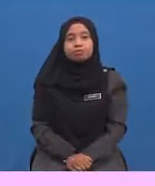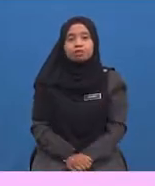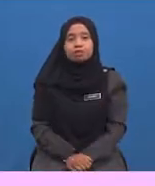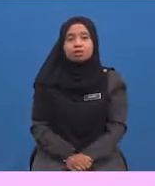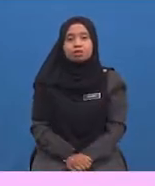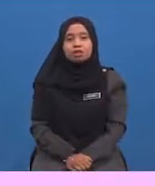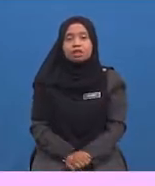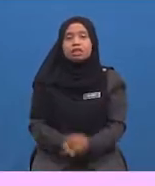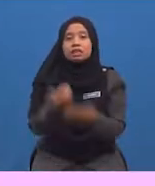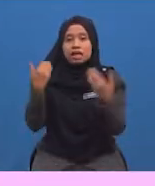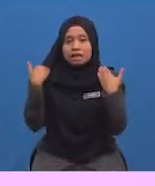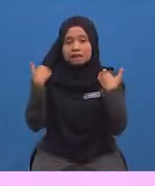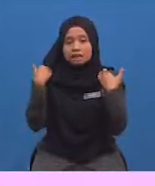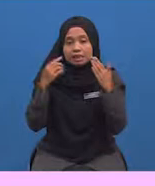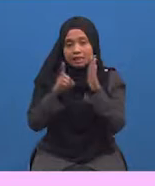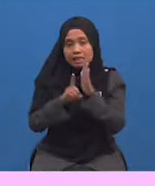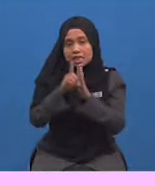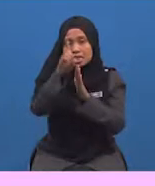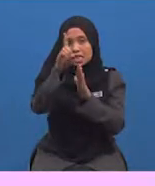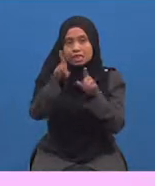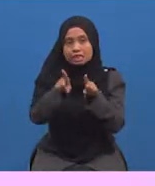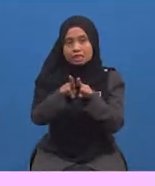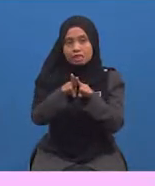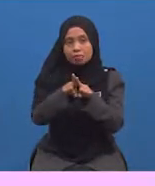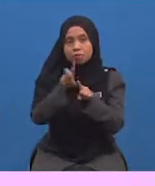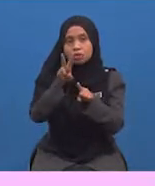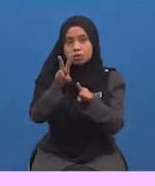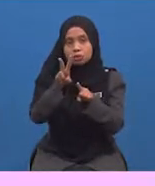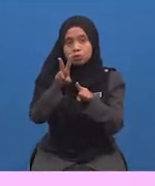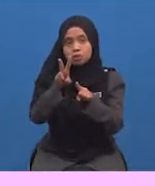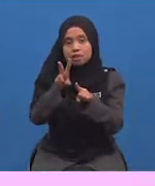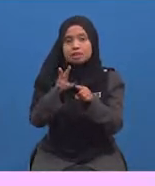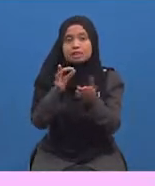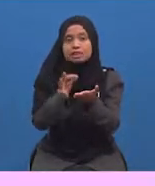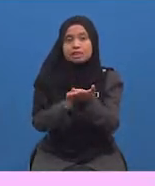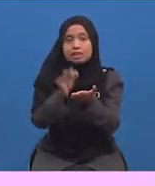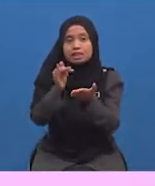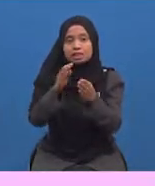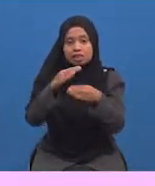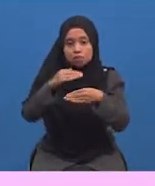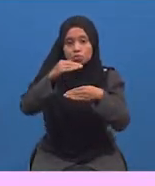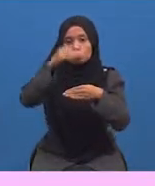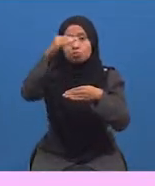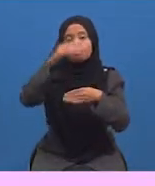Silinder juga mempunyai tinggi sama seperti duit syiling yang disusun tadi.